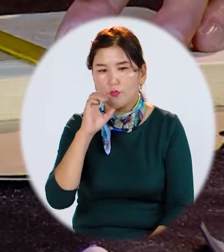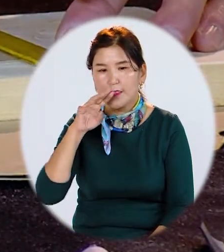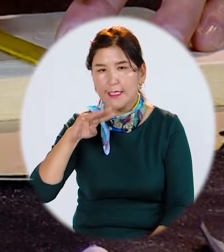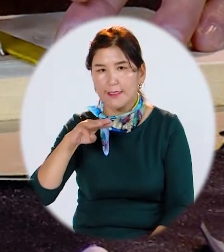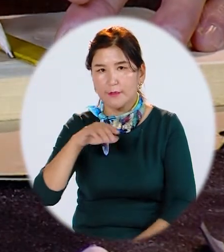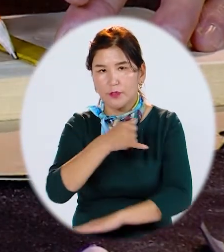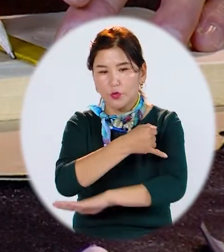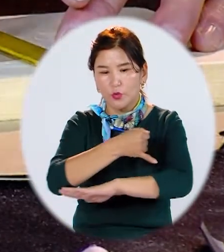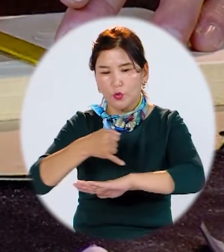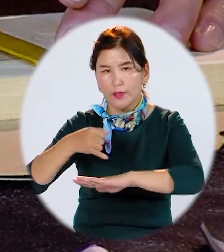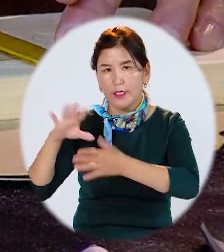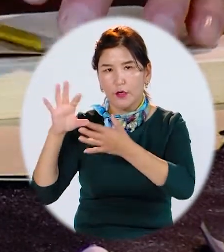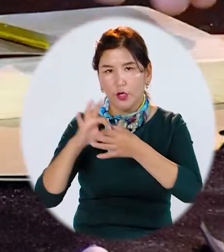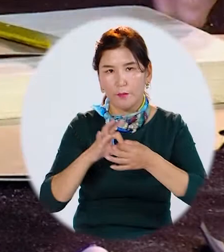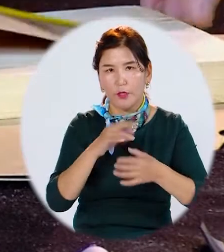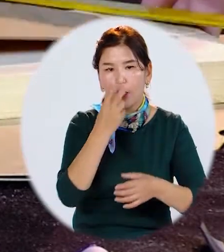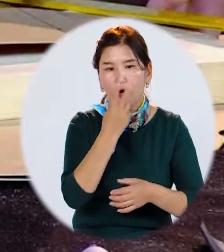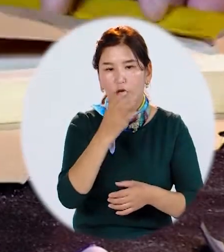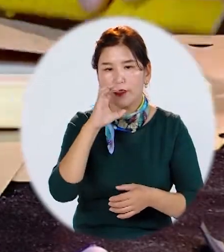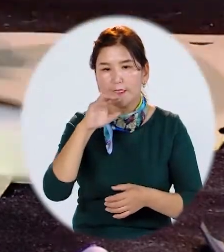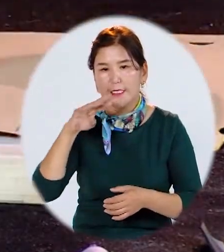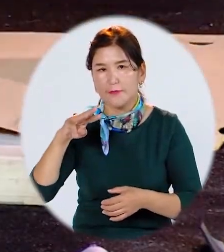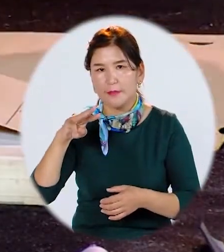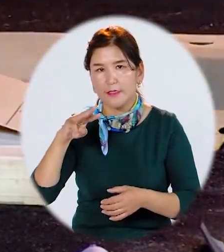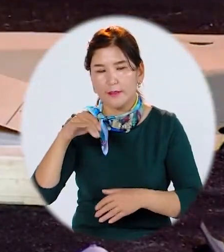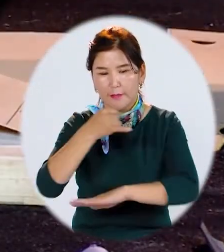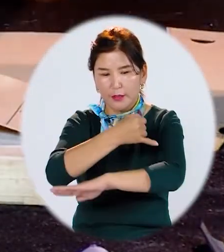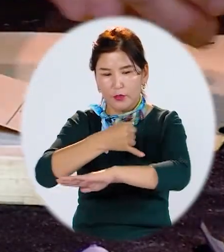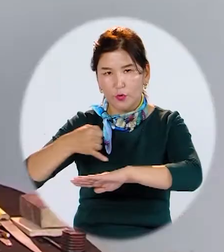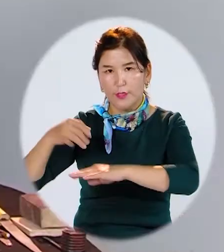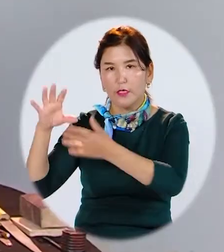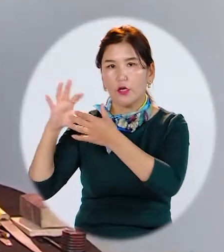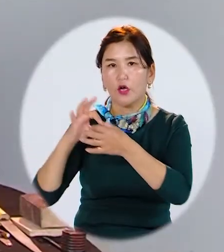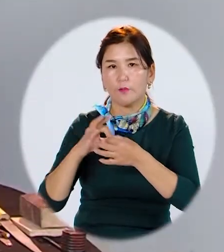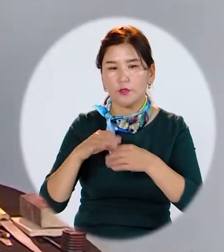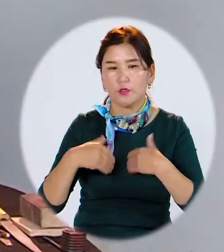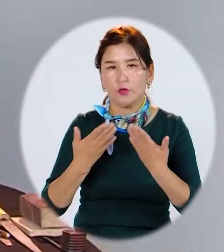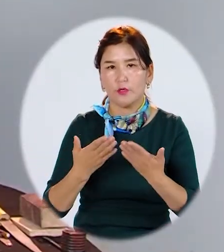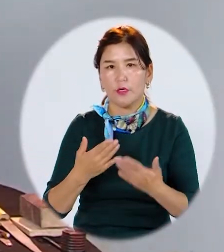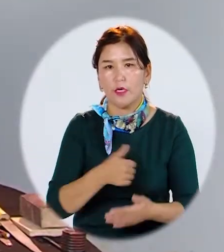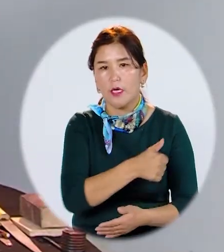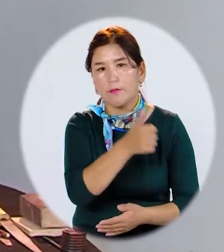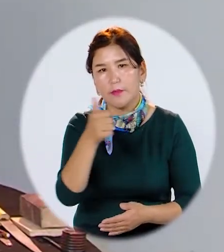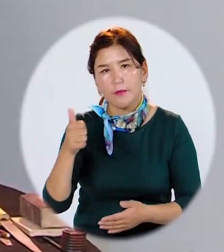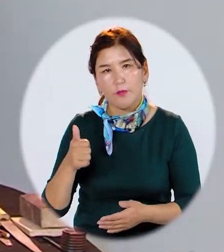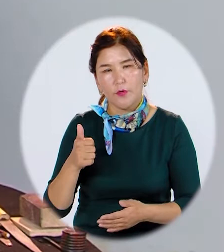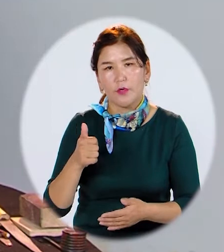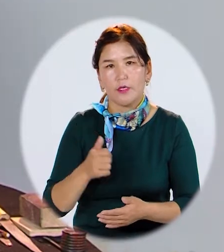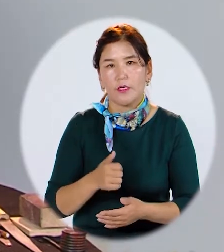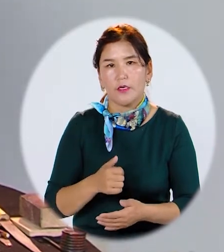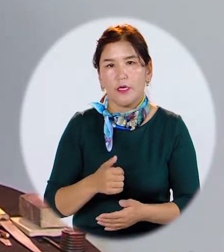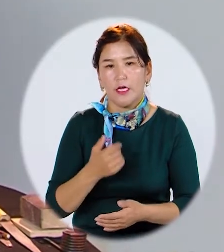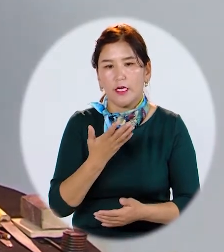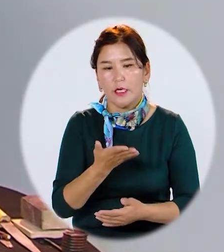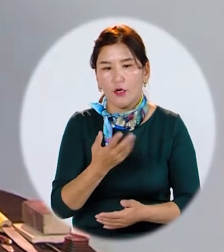шулуунаар холбож өгнө. 2 см-ийг доош нь шулуунаар холбож өгнө. Ингээд бид бүхэн энэ